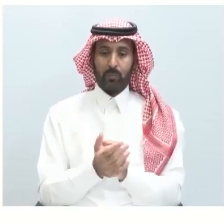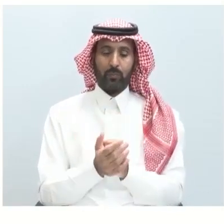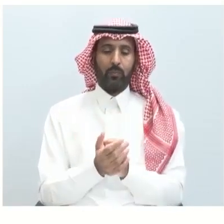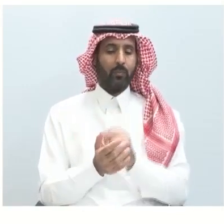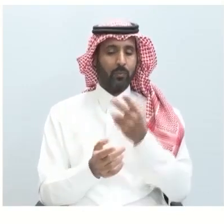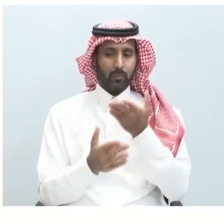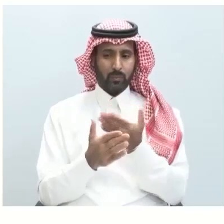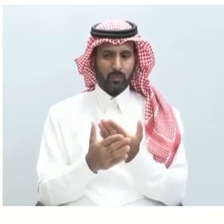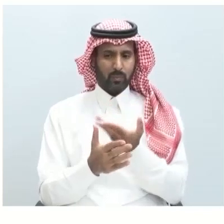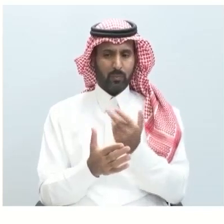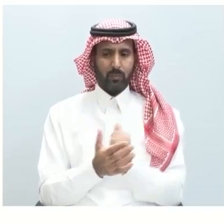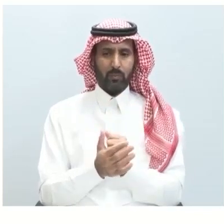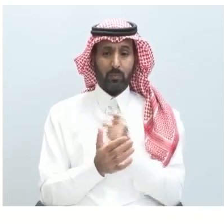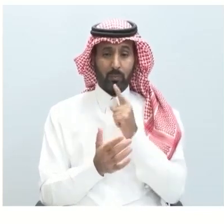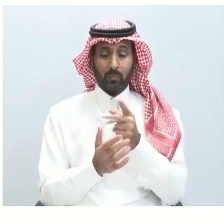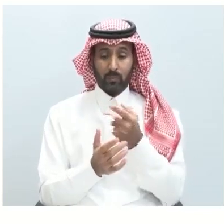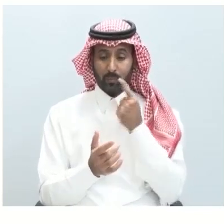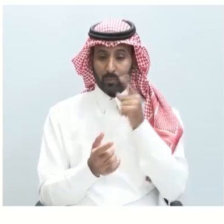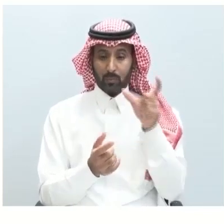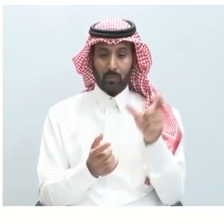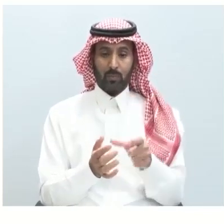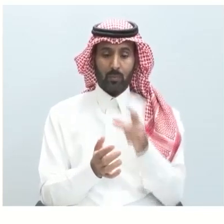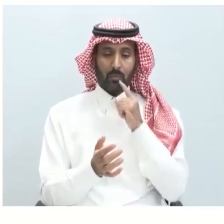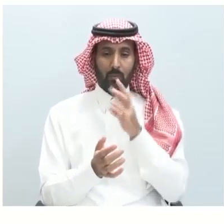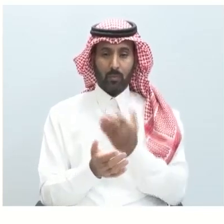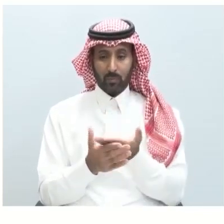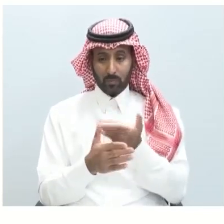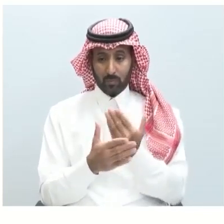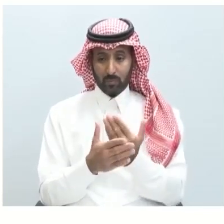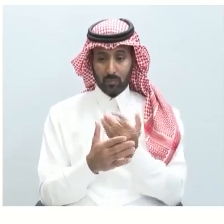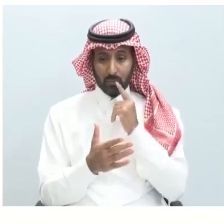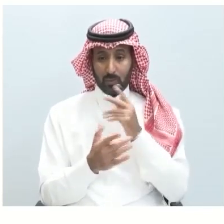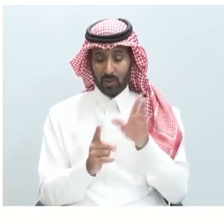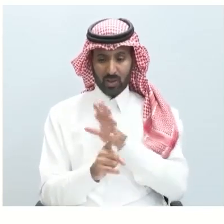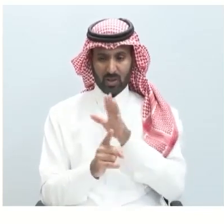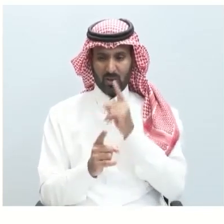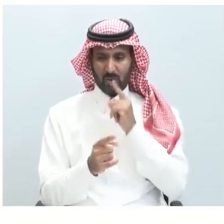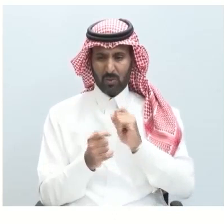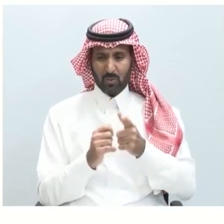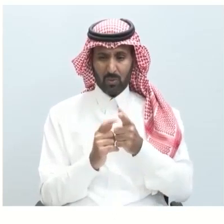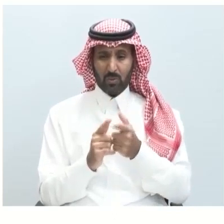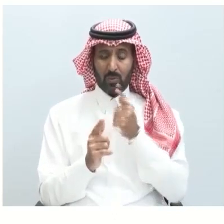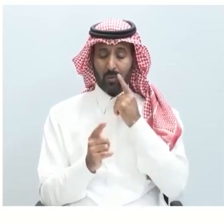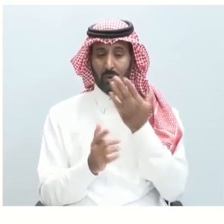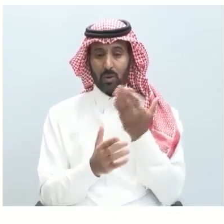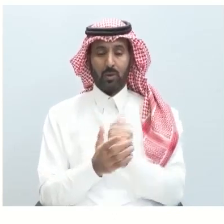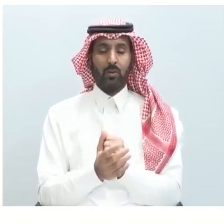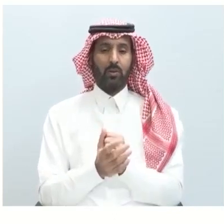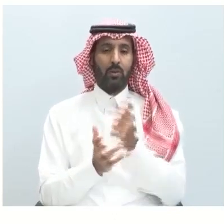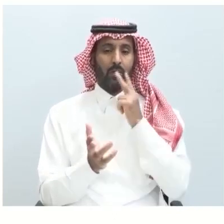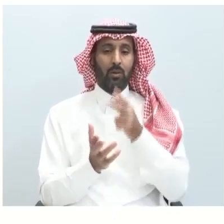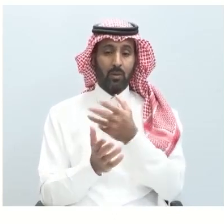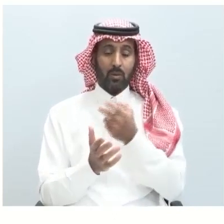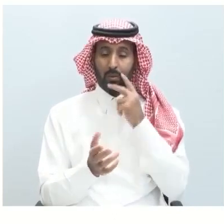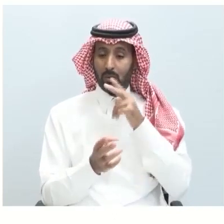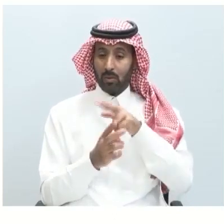ماذا سيحدث بعد ذلك سيعطيني جسم غير متزن وسيؤثر هذا في تسارع كذلك الجسم عندما يترك